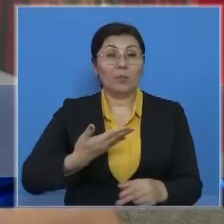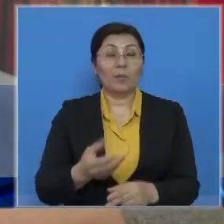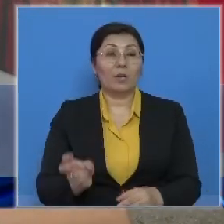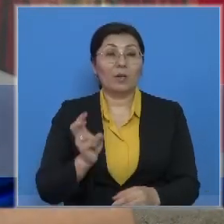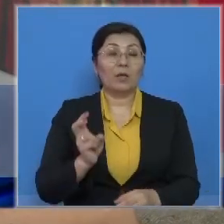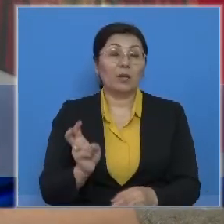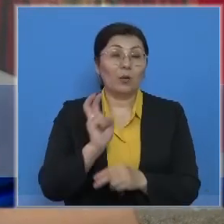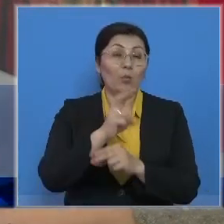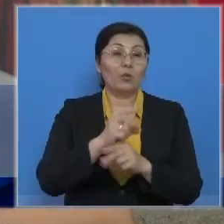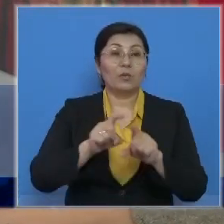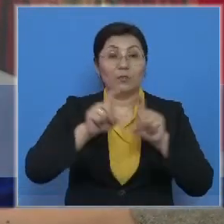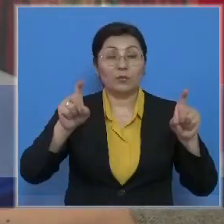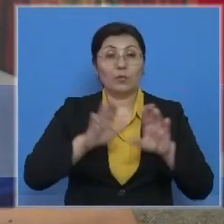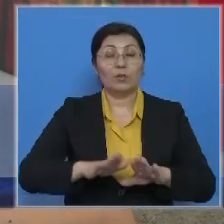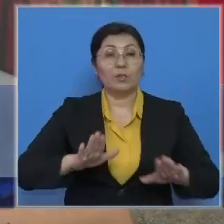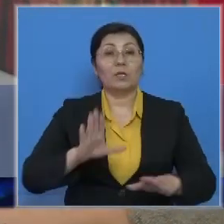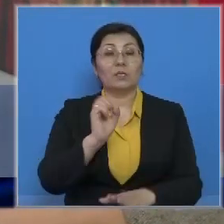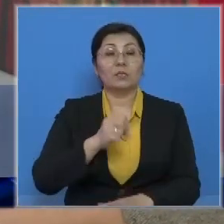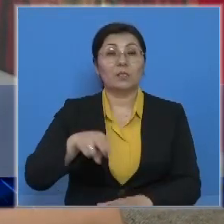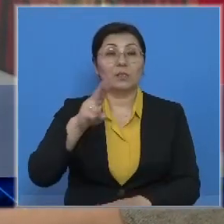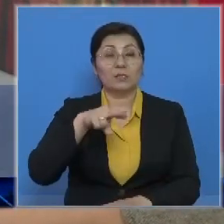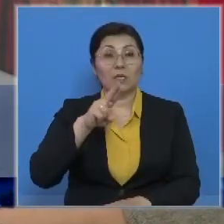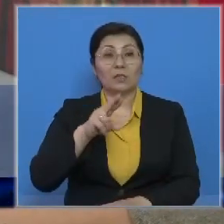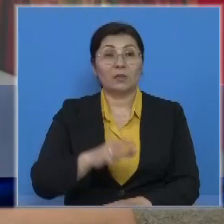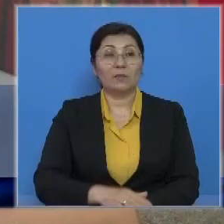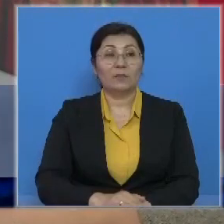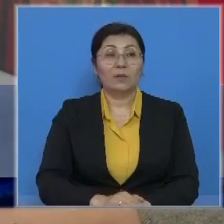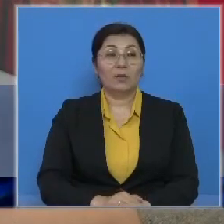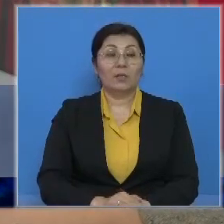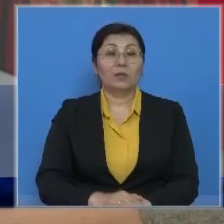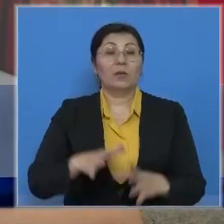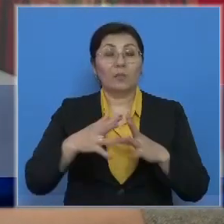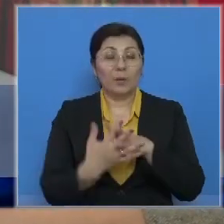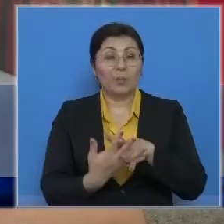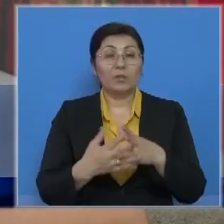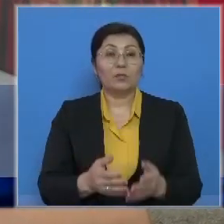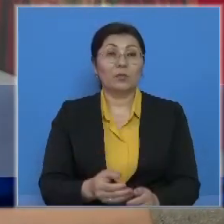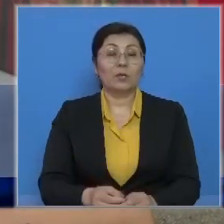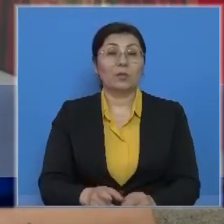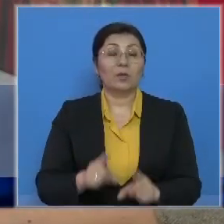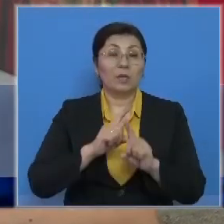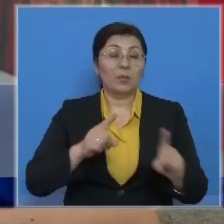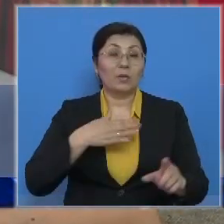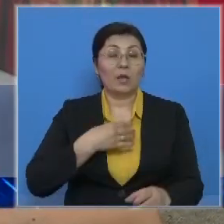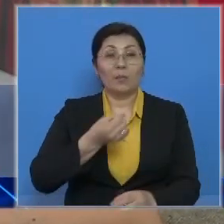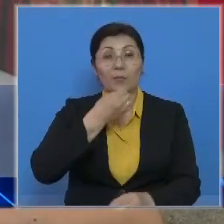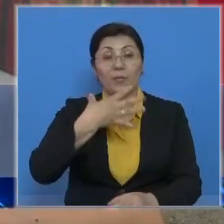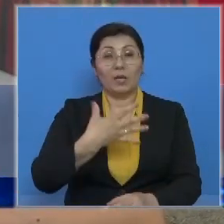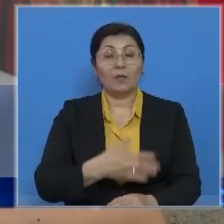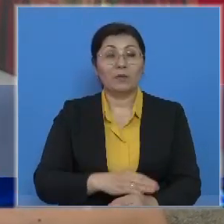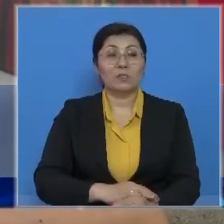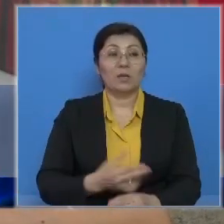в школы, в детсады, ездим по поселкам. Особенно нам нравятся дома,